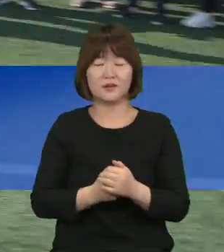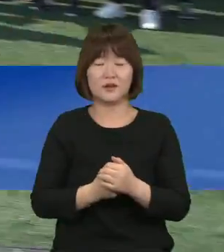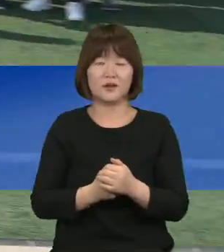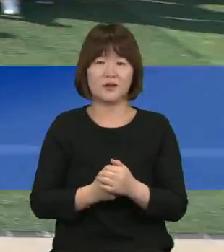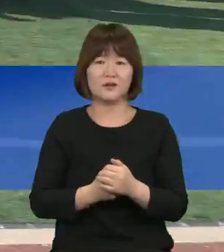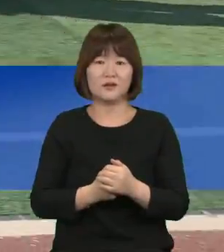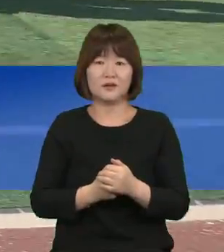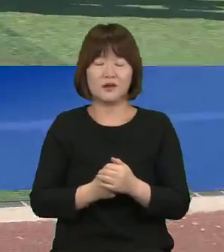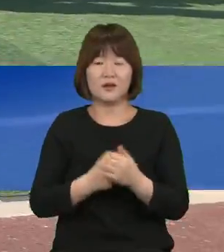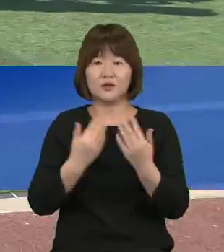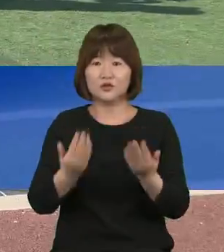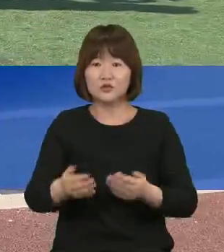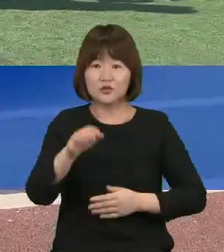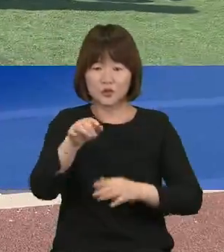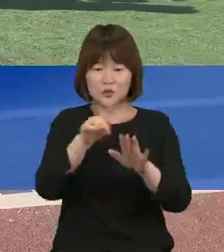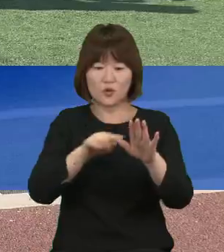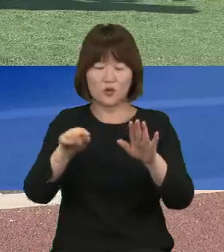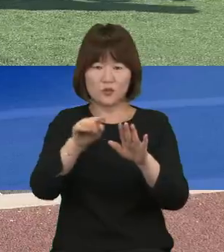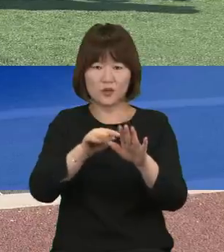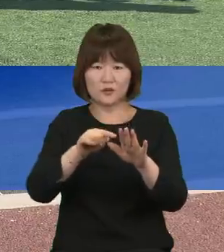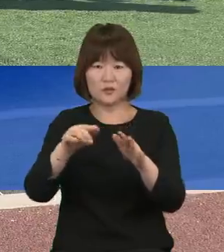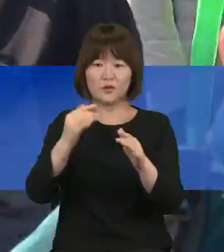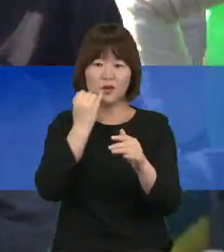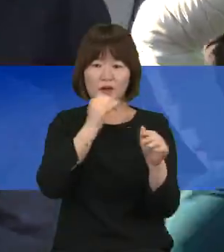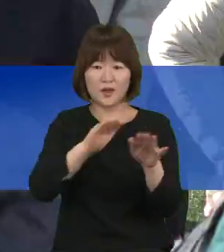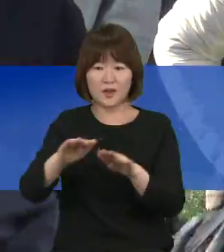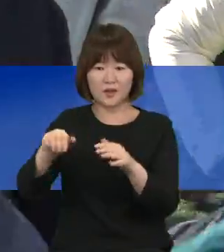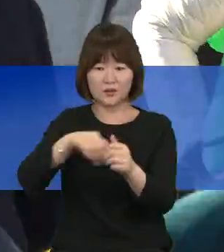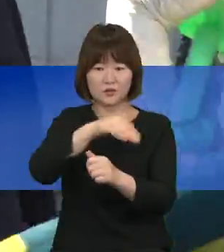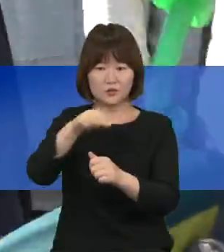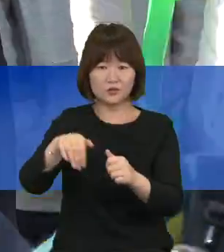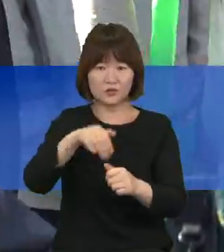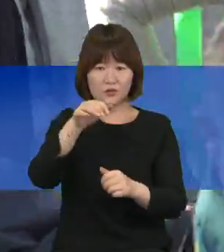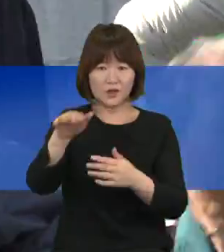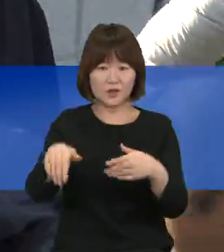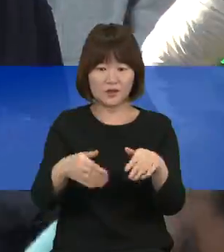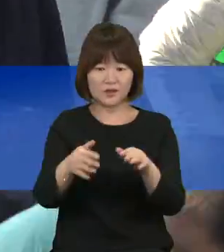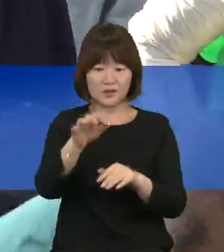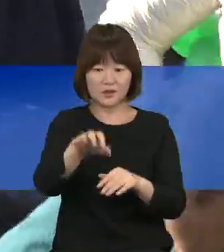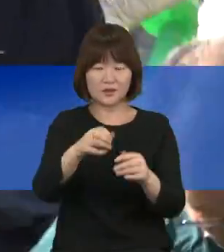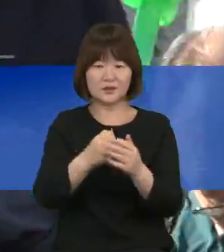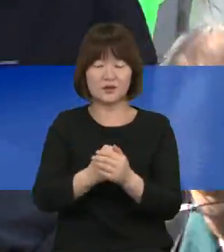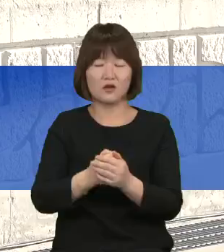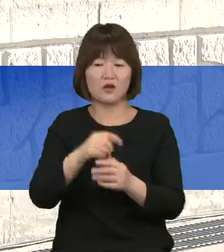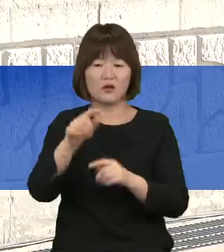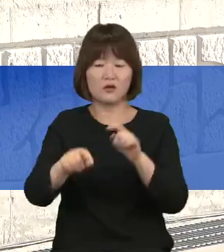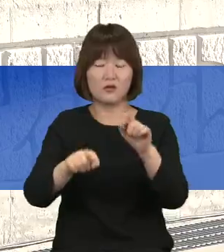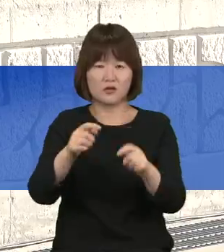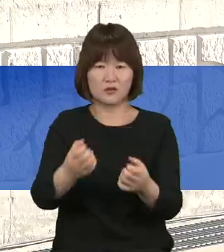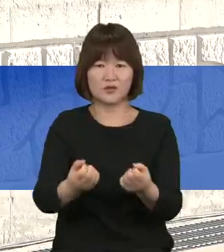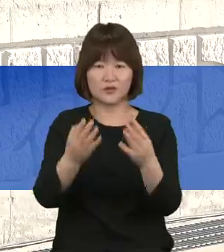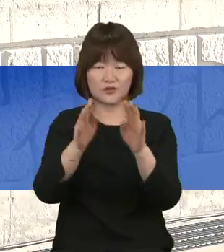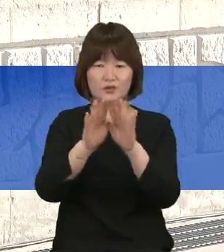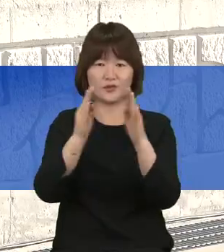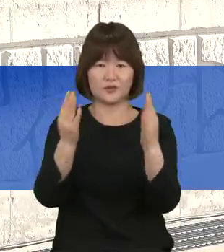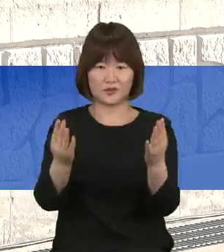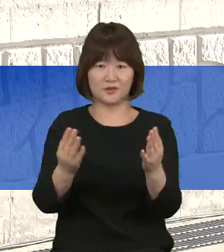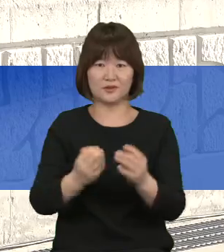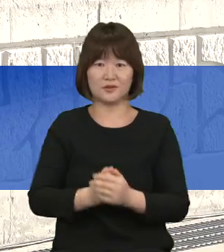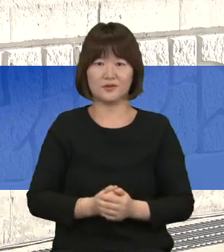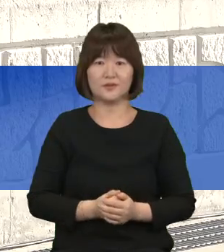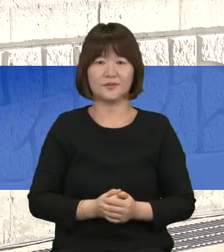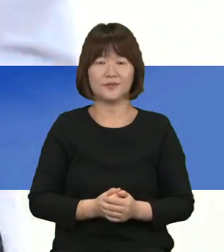포항시는 9일 한반도 최동단 힐링로드인 호미반도 해안둘레길 일원에서 2019 호미반도 해안둘레길 걷기